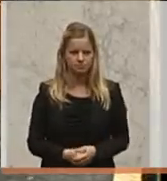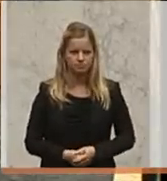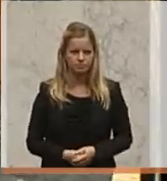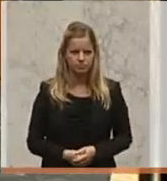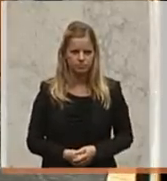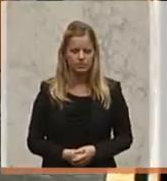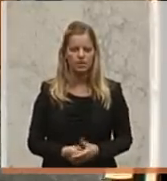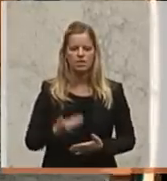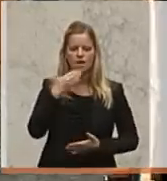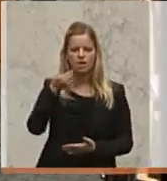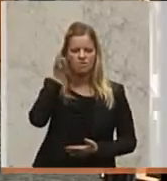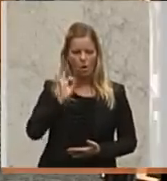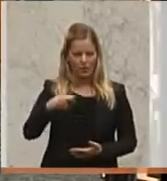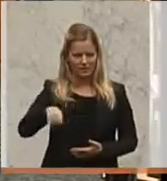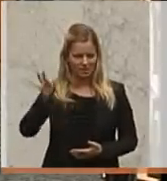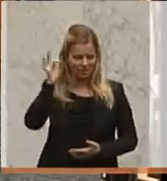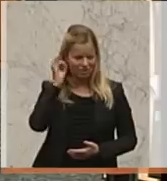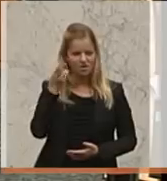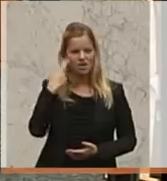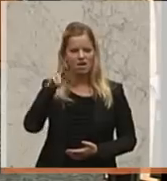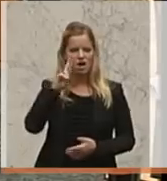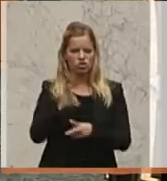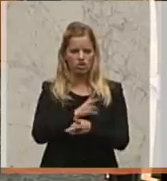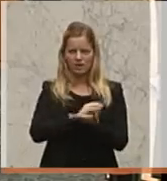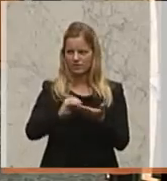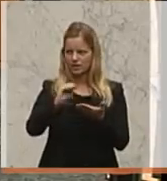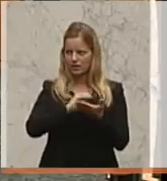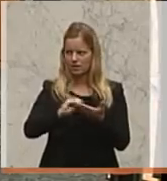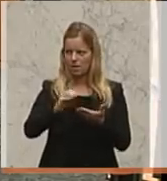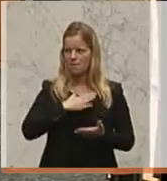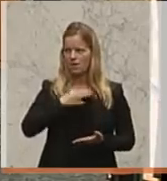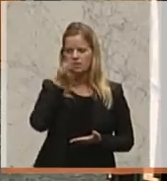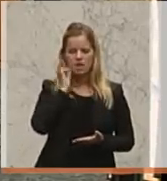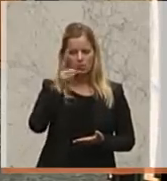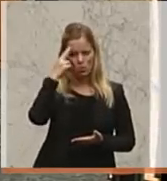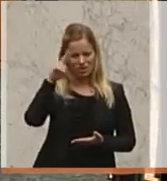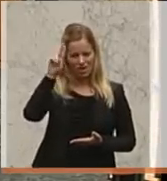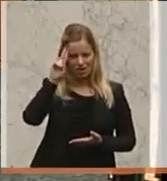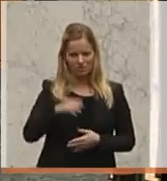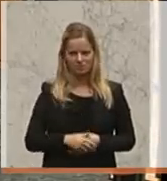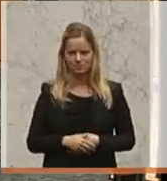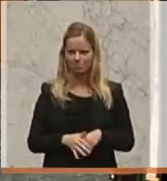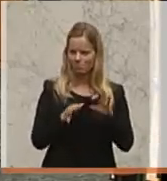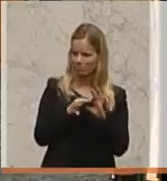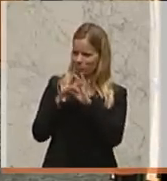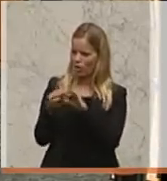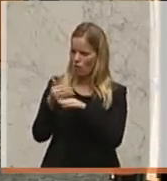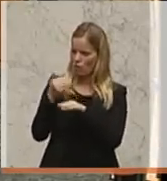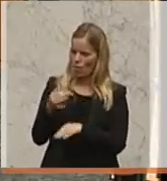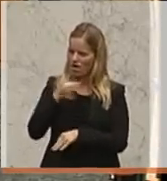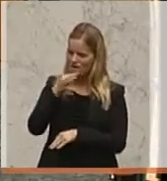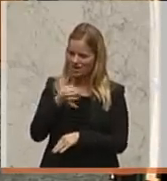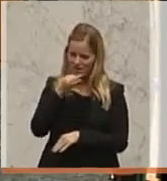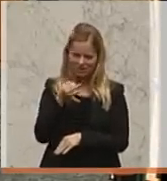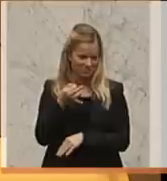Danke, Frau Präsidentin, Herr Staatssekretär, meine Damen und Herren. Ja, zu meiner Vorrednerin bleibt nimmer recht viel, Herr